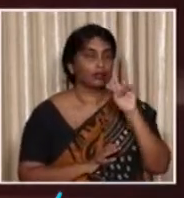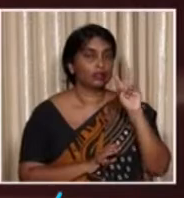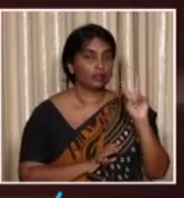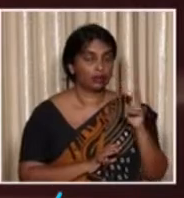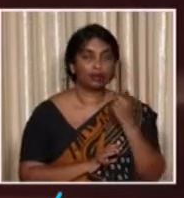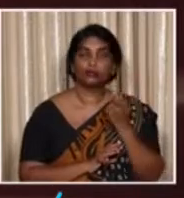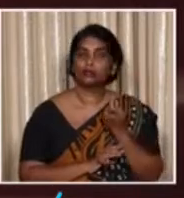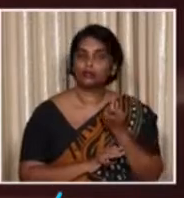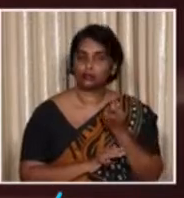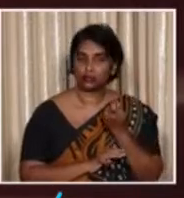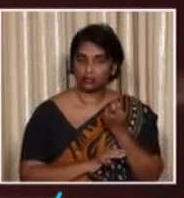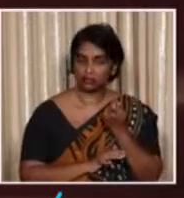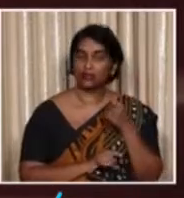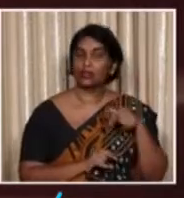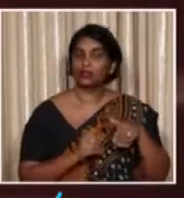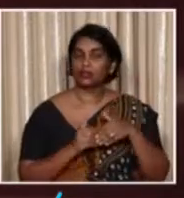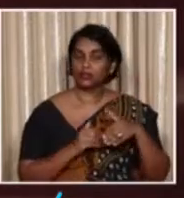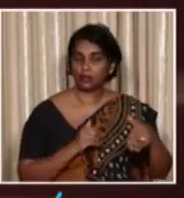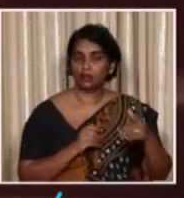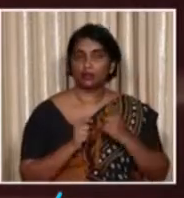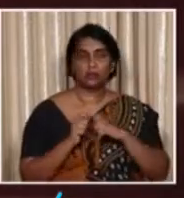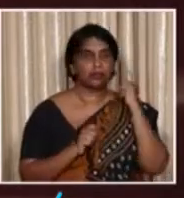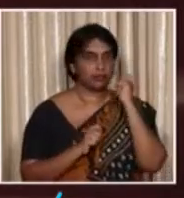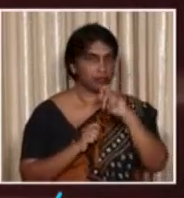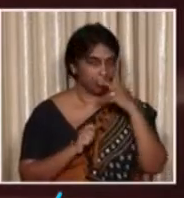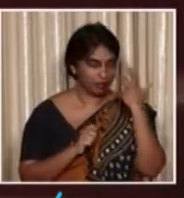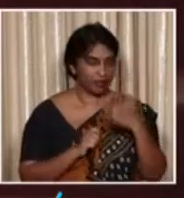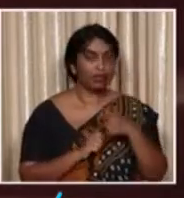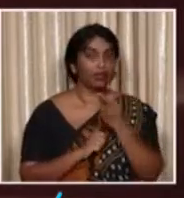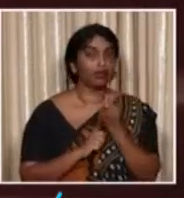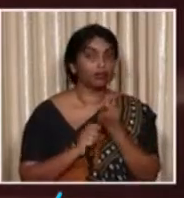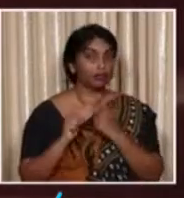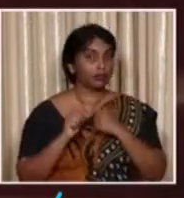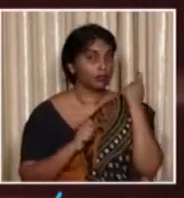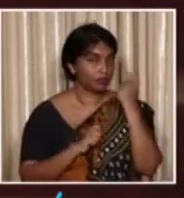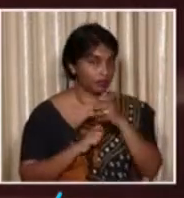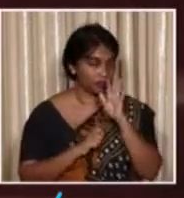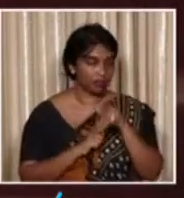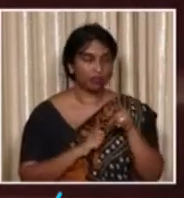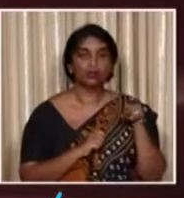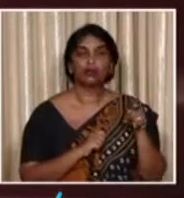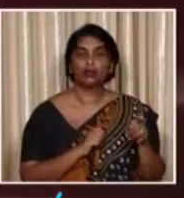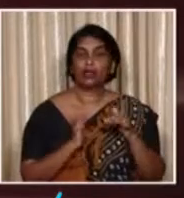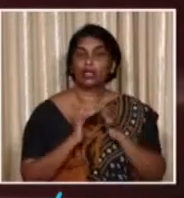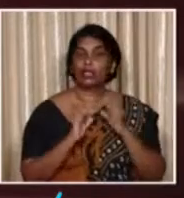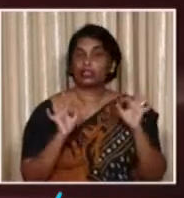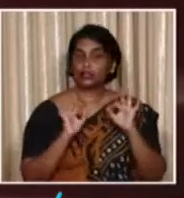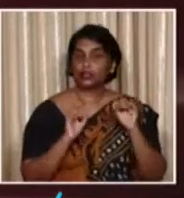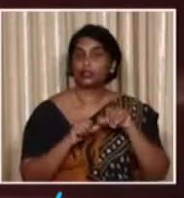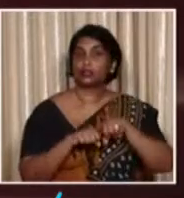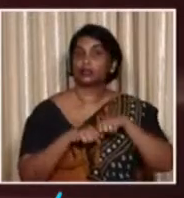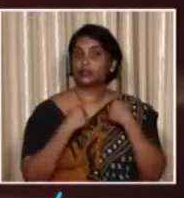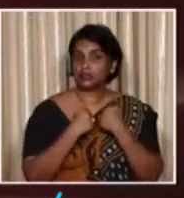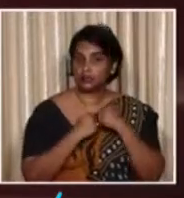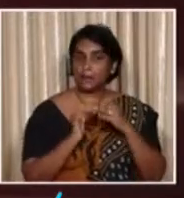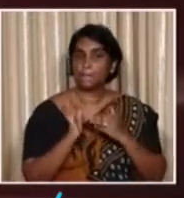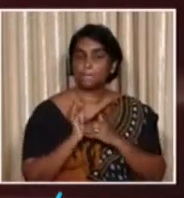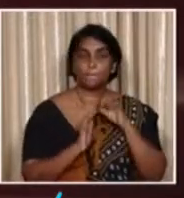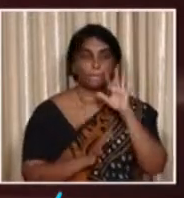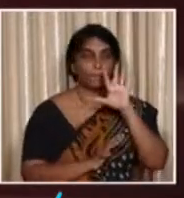442ක මුදලක් මේ වන විට ගෙවා තිබෙනවා. ඒ මුදල් ගෙවා තිබෙන්නේ රක්ෂණ සමාගම මගින්